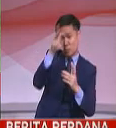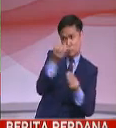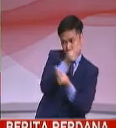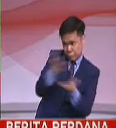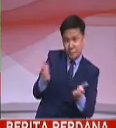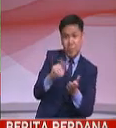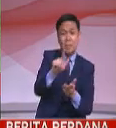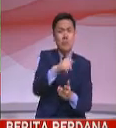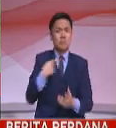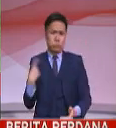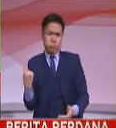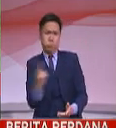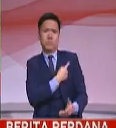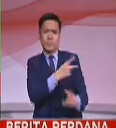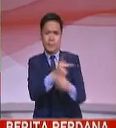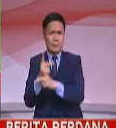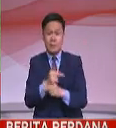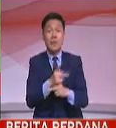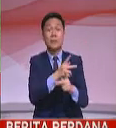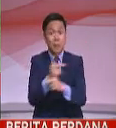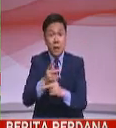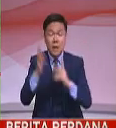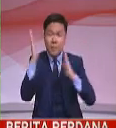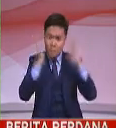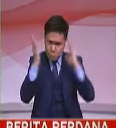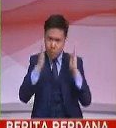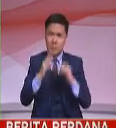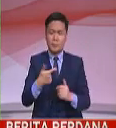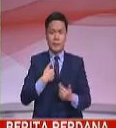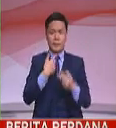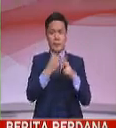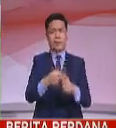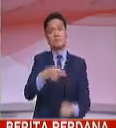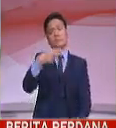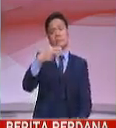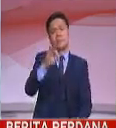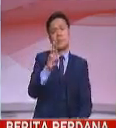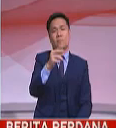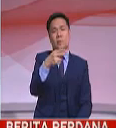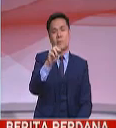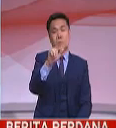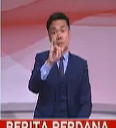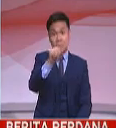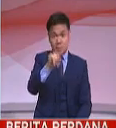jaga kita jaga negara kita. Fahmi Zaidi, Berita RTM.